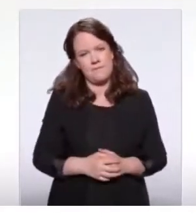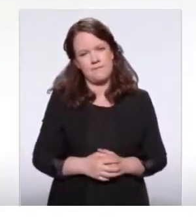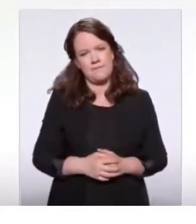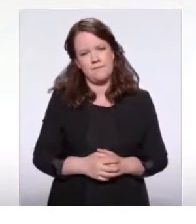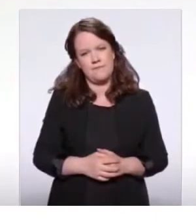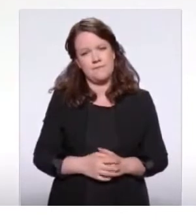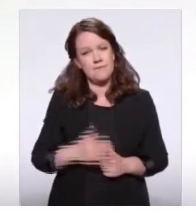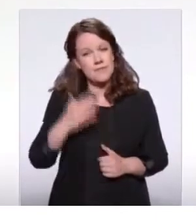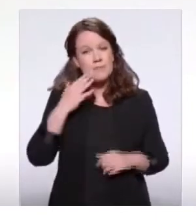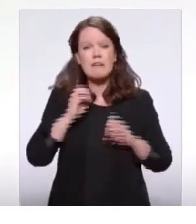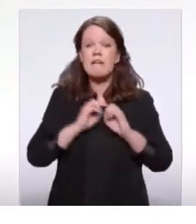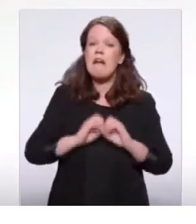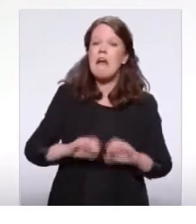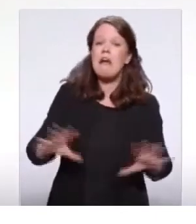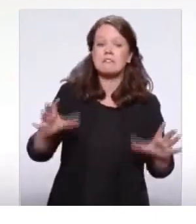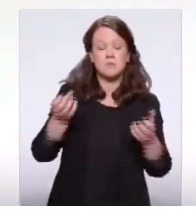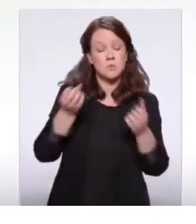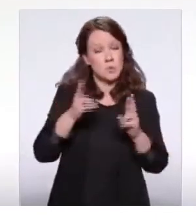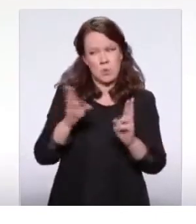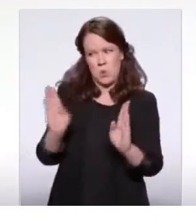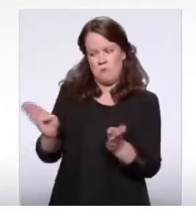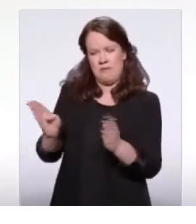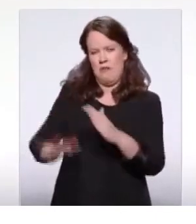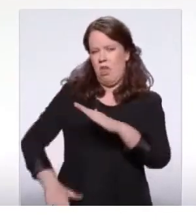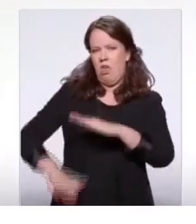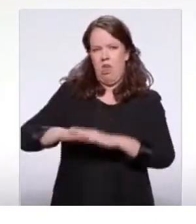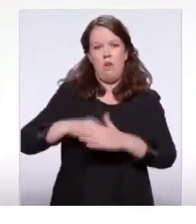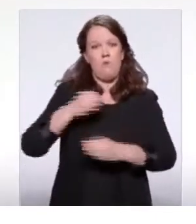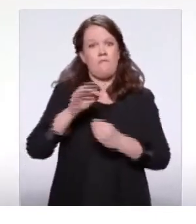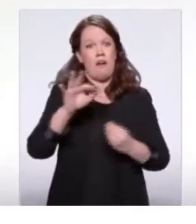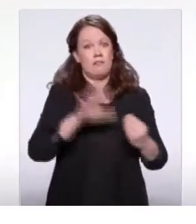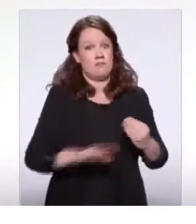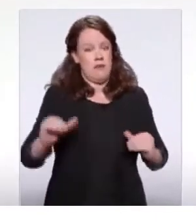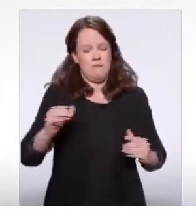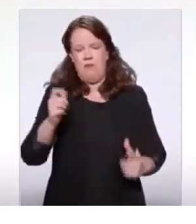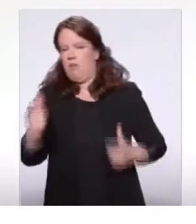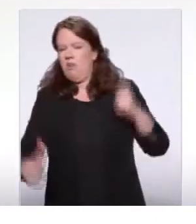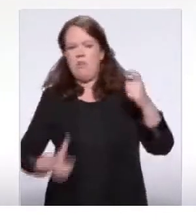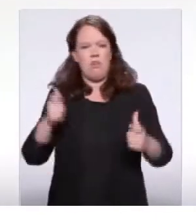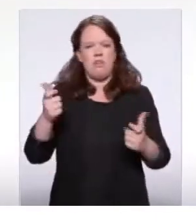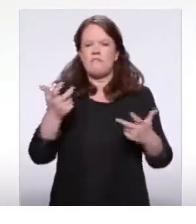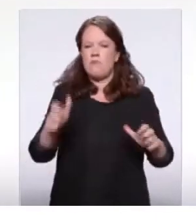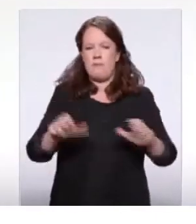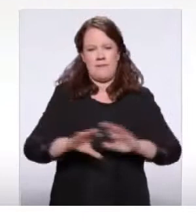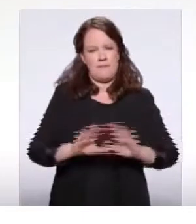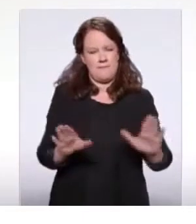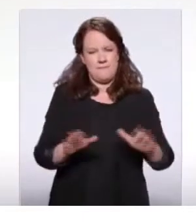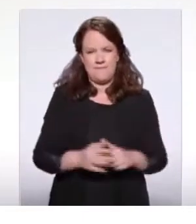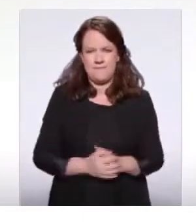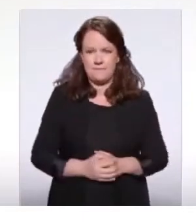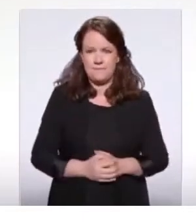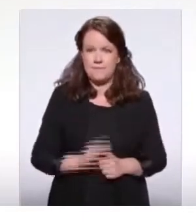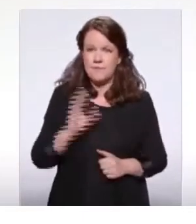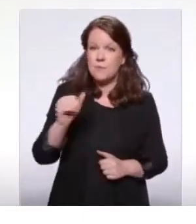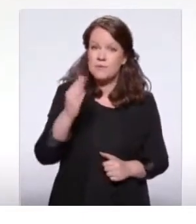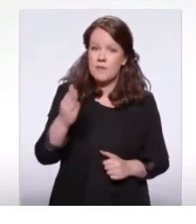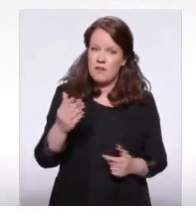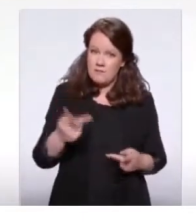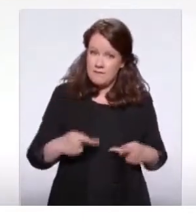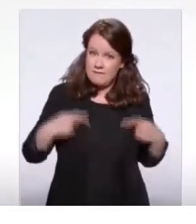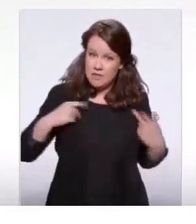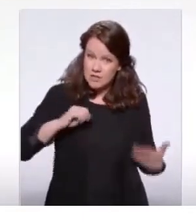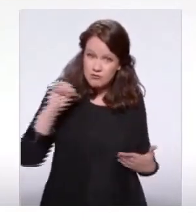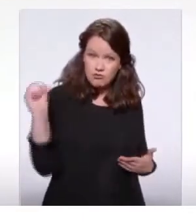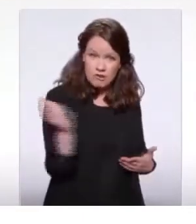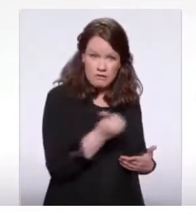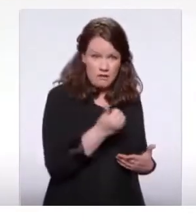délicate de potentielle saturation de tout le pays. Aussi, pour continuer à protéger la vie au présent, c'est-à-dire